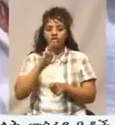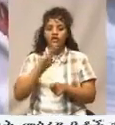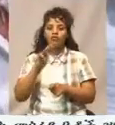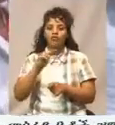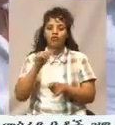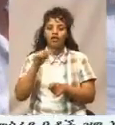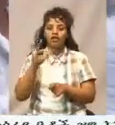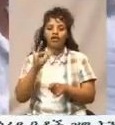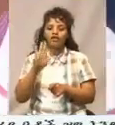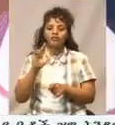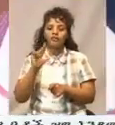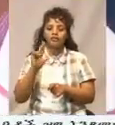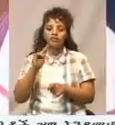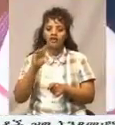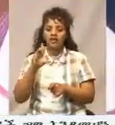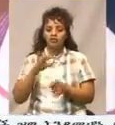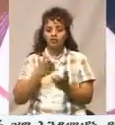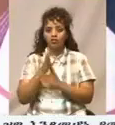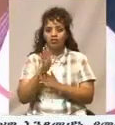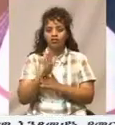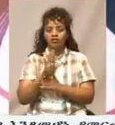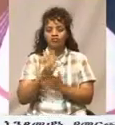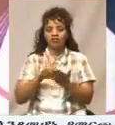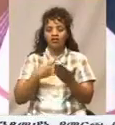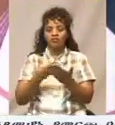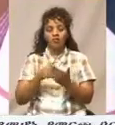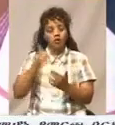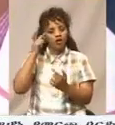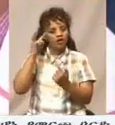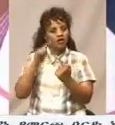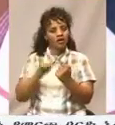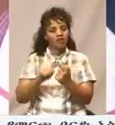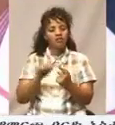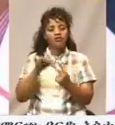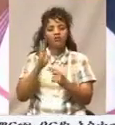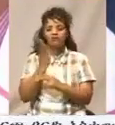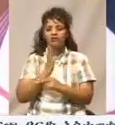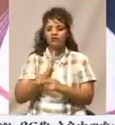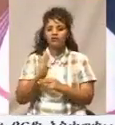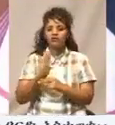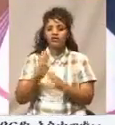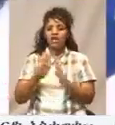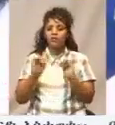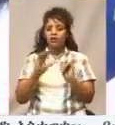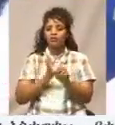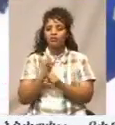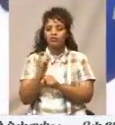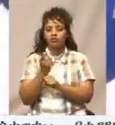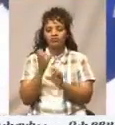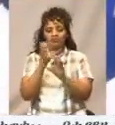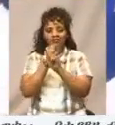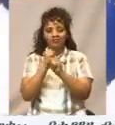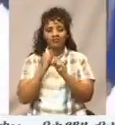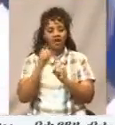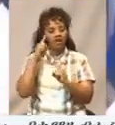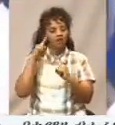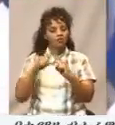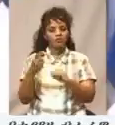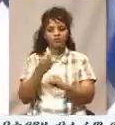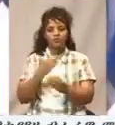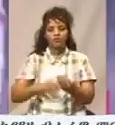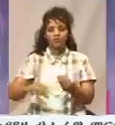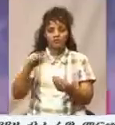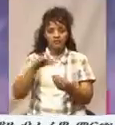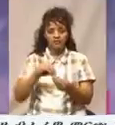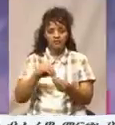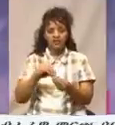ሚካኤል በበኩላቸው የመርሃ ግብር ዋና ዓላማ ምርጫው ፍጹም ሰላማዊና ዲሞክራሲያዊ ሆኖ እንዲጠናቀቅ ለማስቻል ያለመ ከመሆኑም